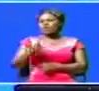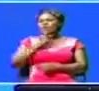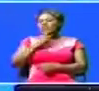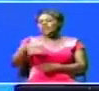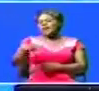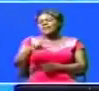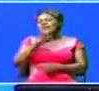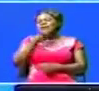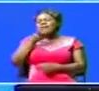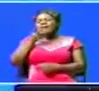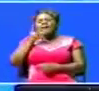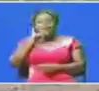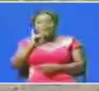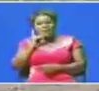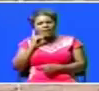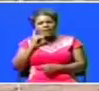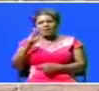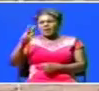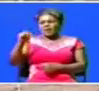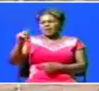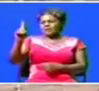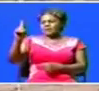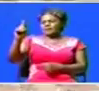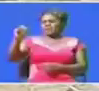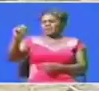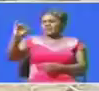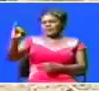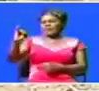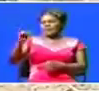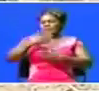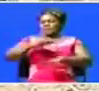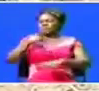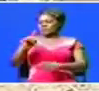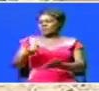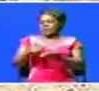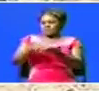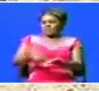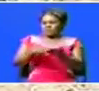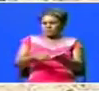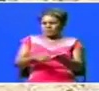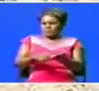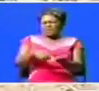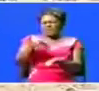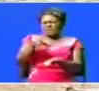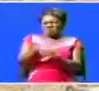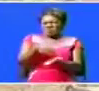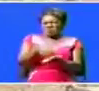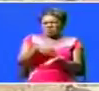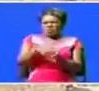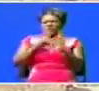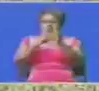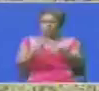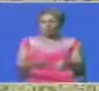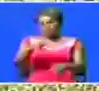hilo yamekauka. Idara ya NDMA katika kaunti ya Samburu imesisitiza kuwa tayari taarifa kuhusu hali imetolewa